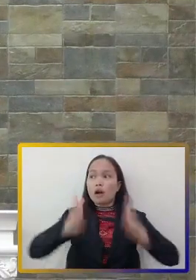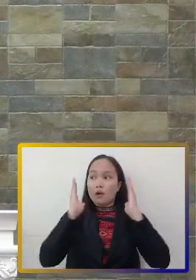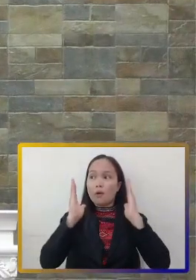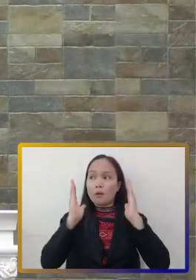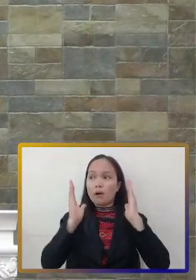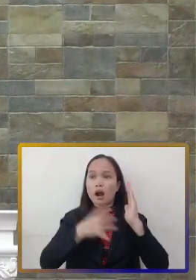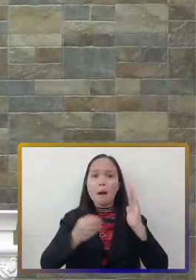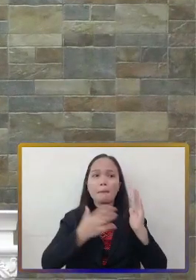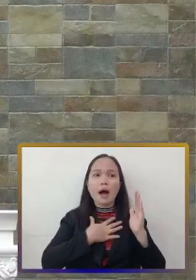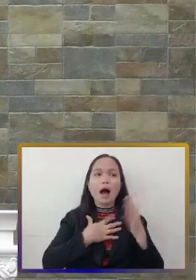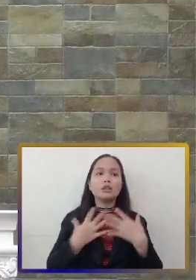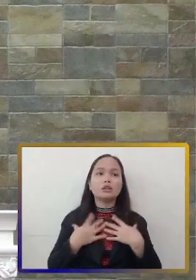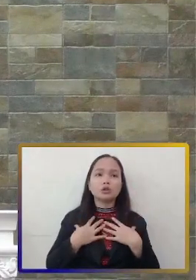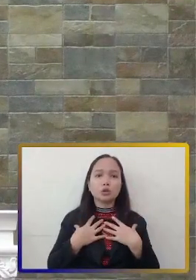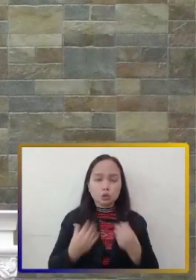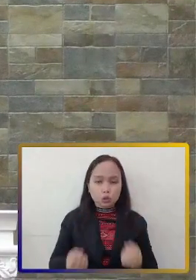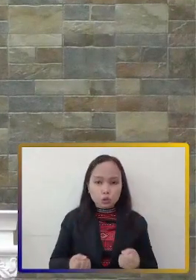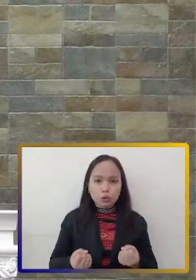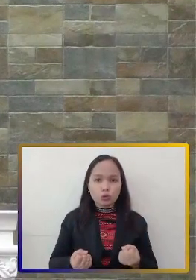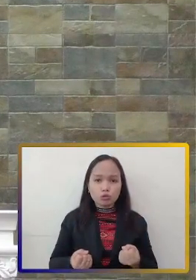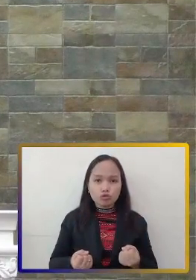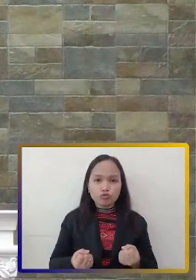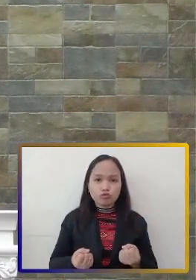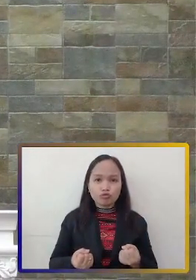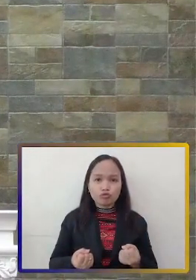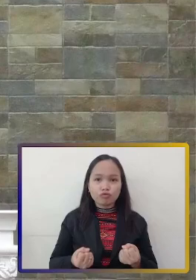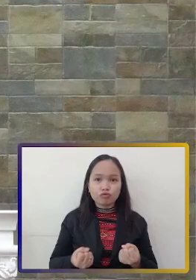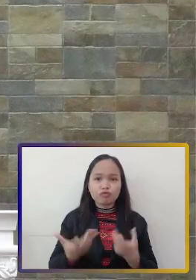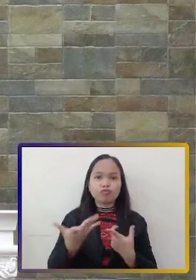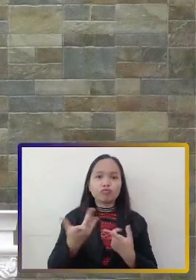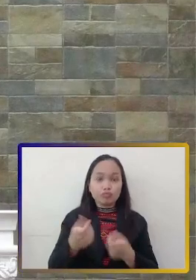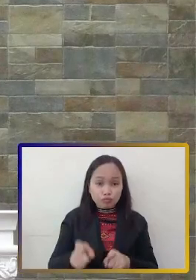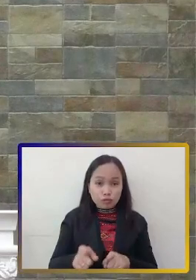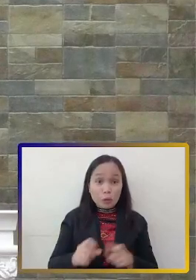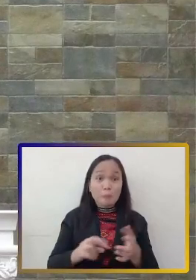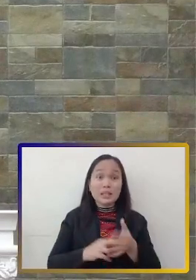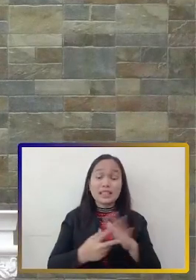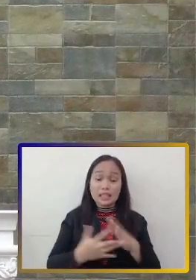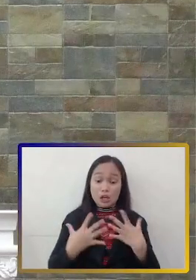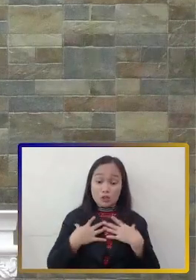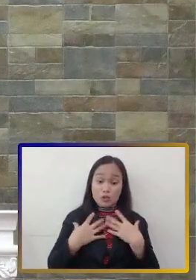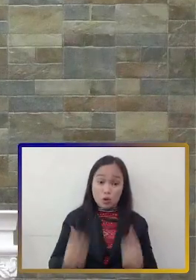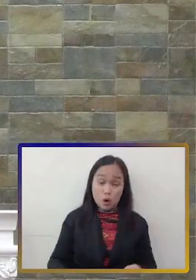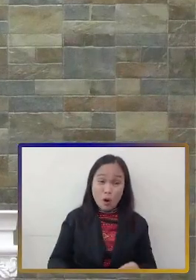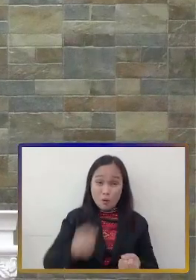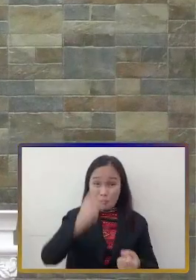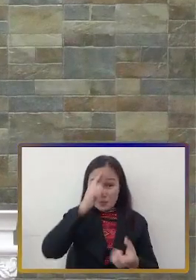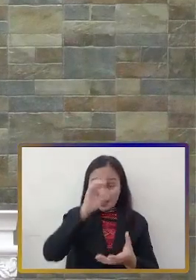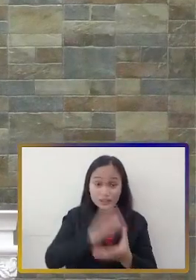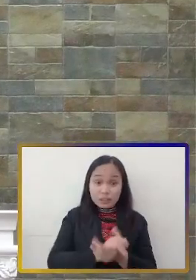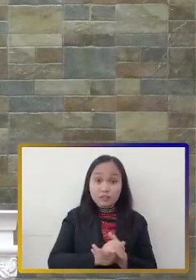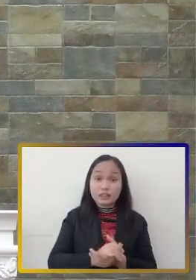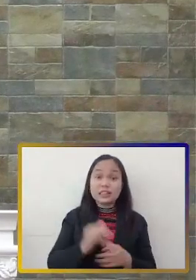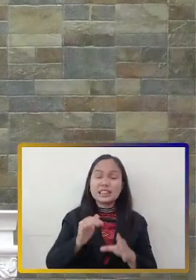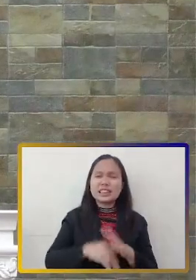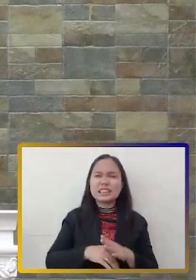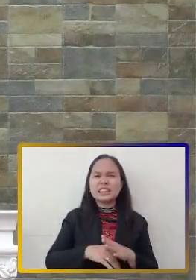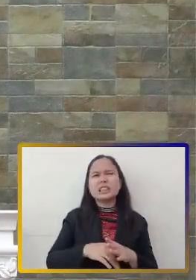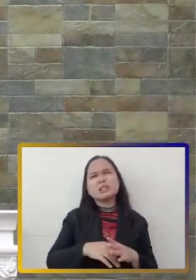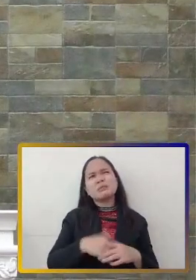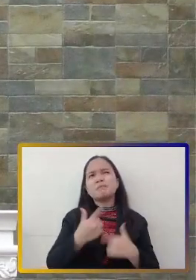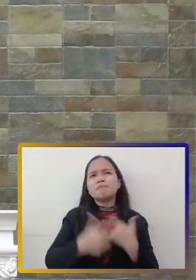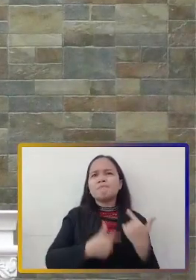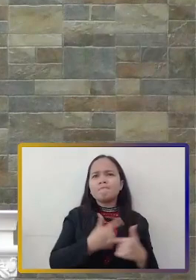stronghold. See that? So in other words, a stronghold, kapatid, in a general